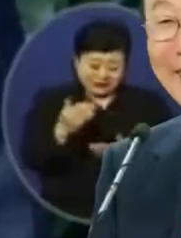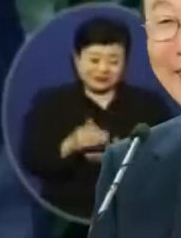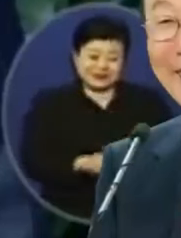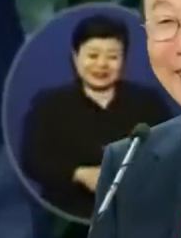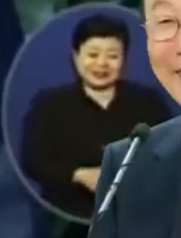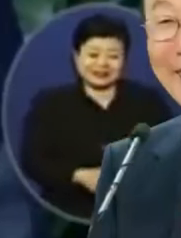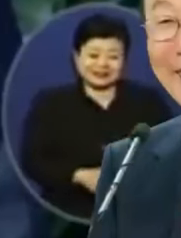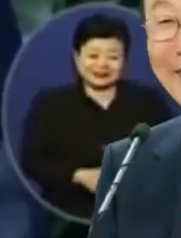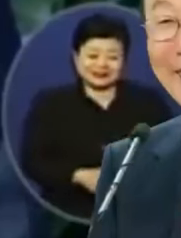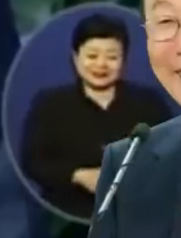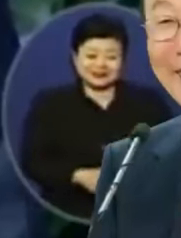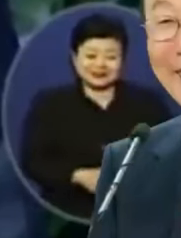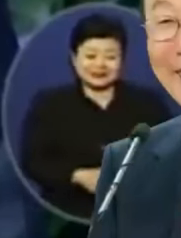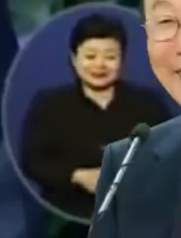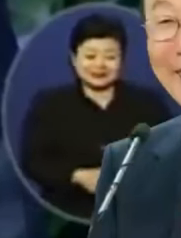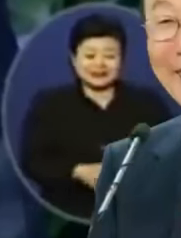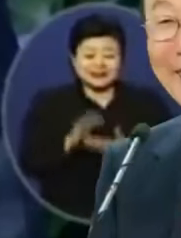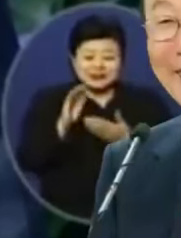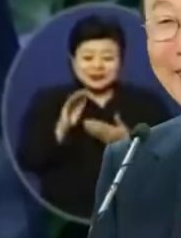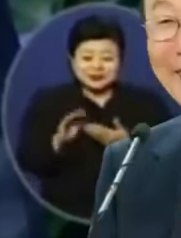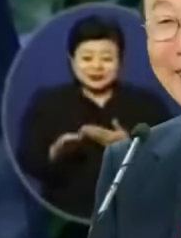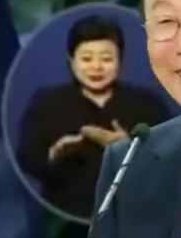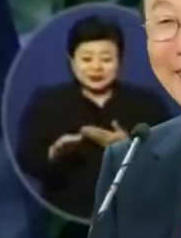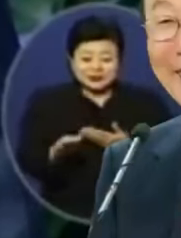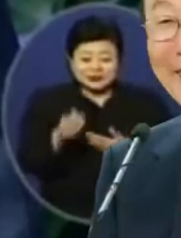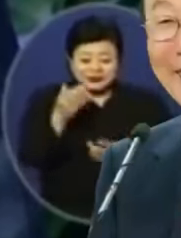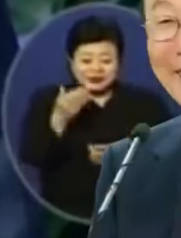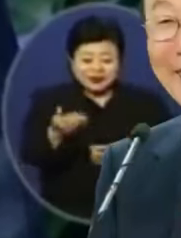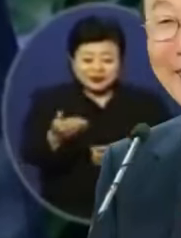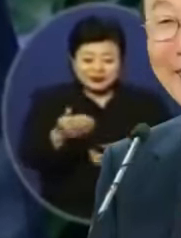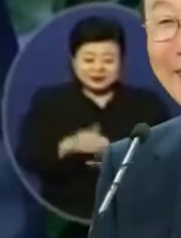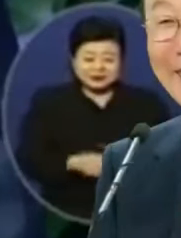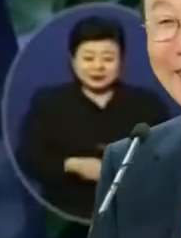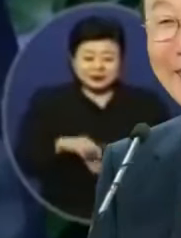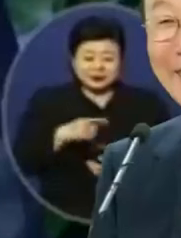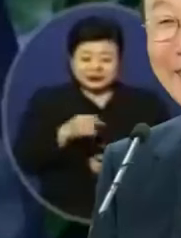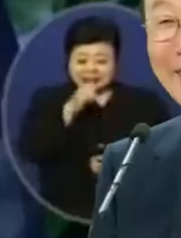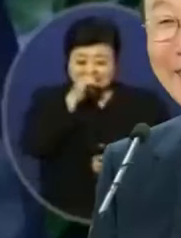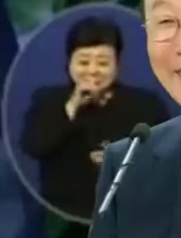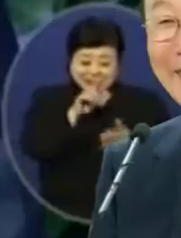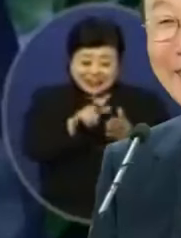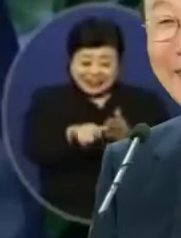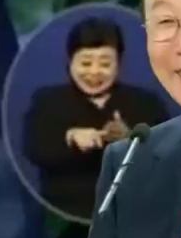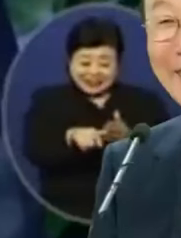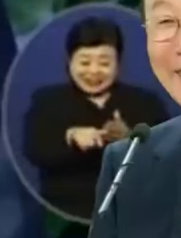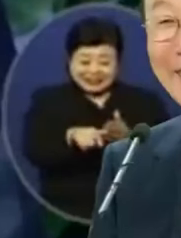것입니다. 그러고 난 다음에 여러분이 혼자 있을 때라도